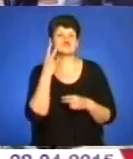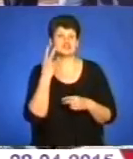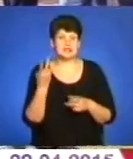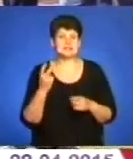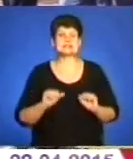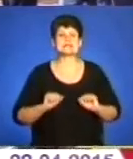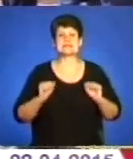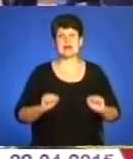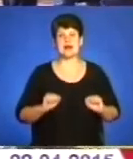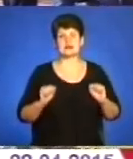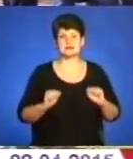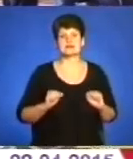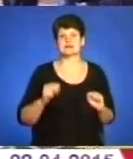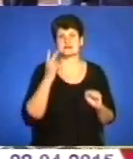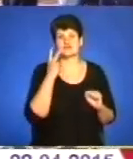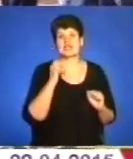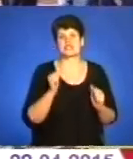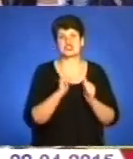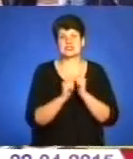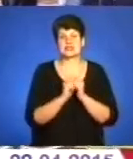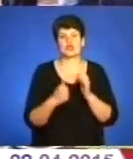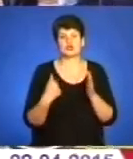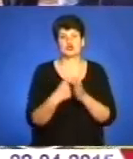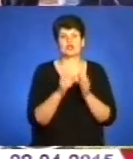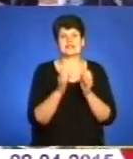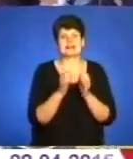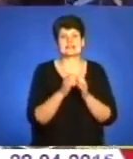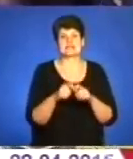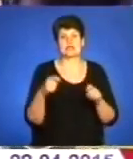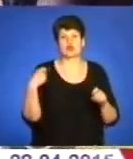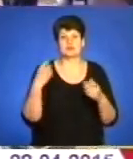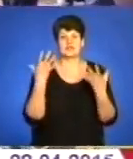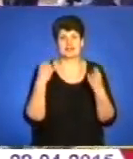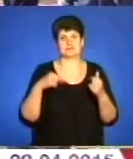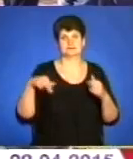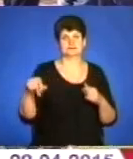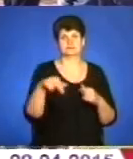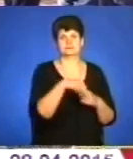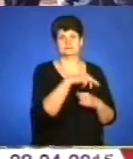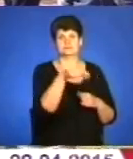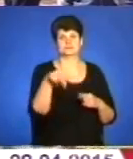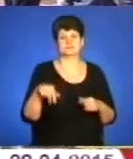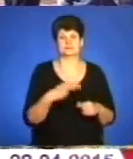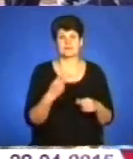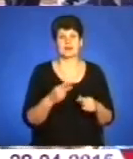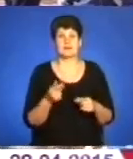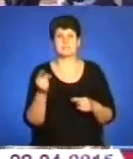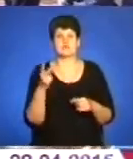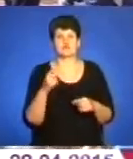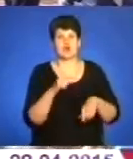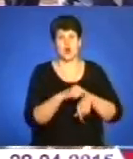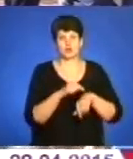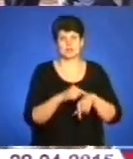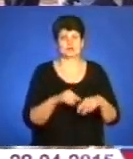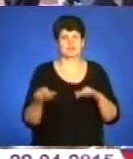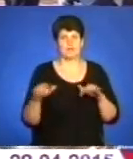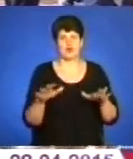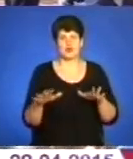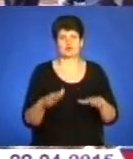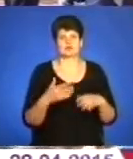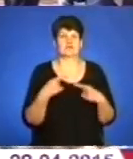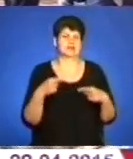старатися найчастіше, це до 10 кілометрів в день проходити щодня, старатися півтори години порухатися протягом дня в